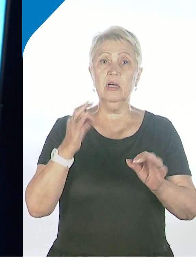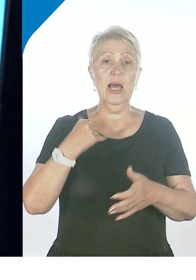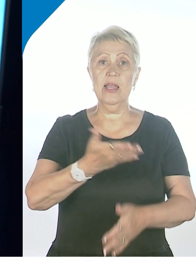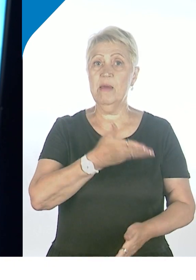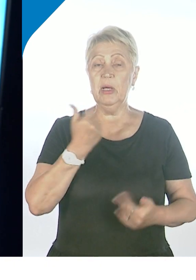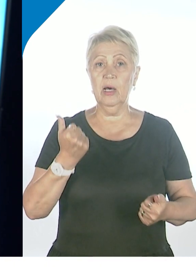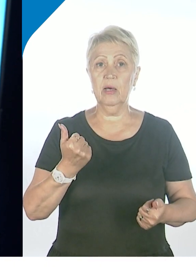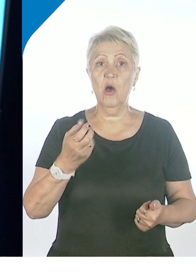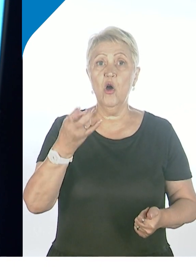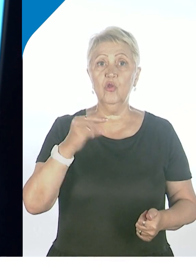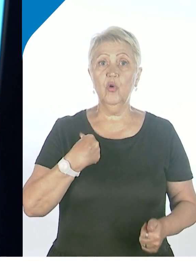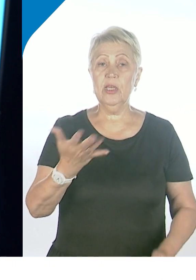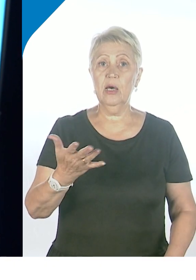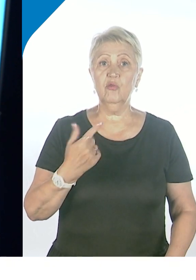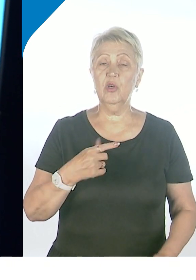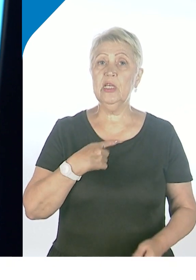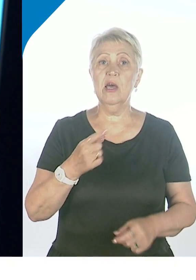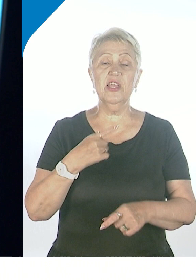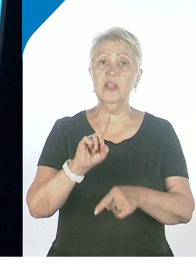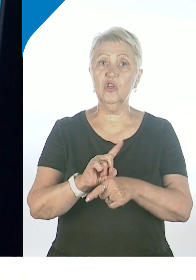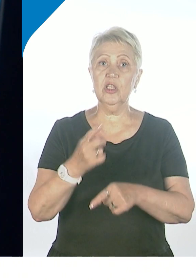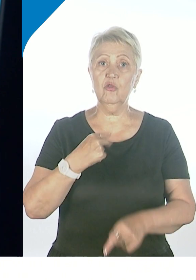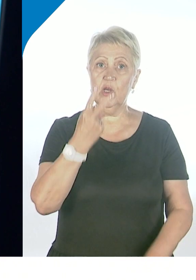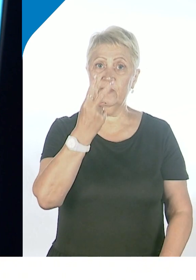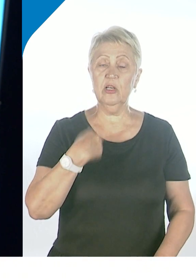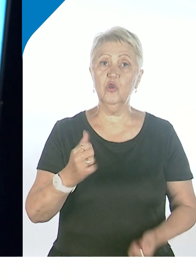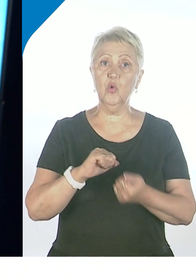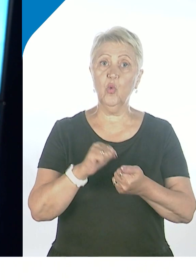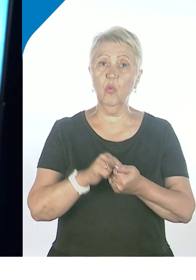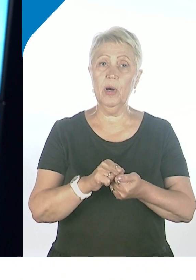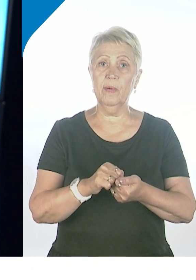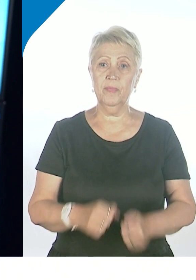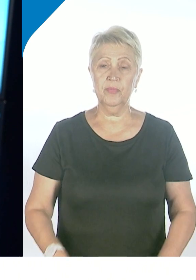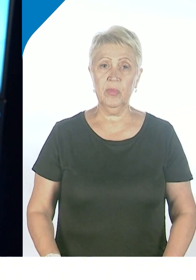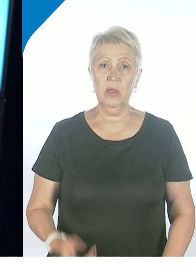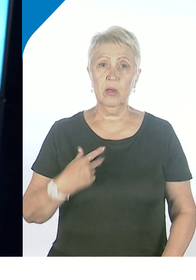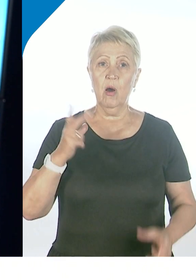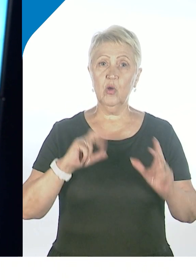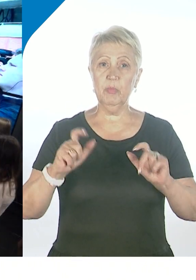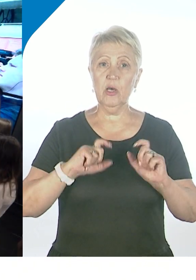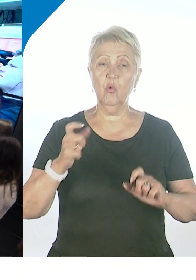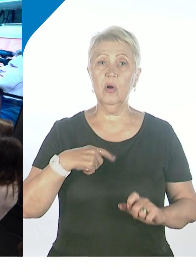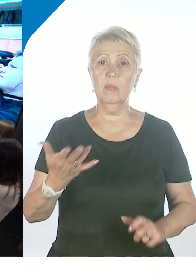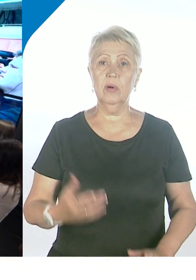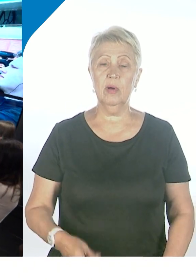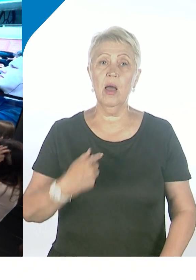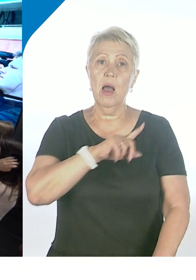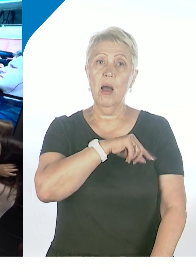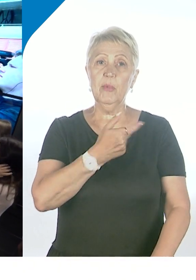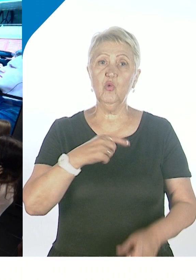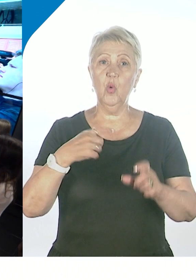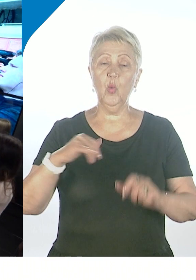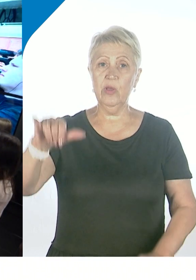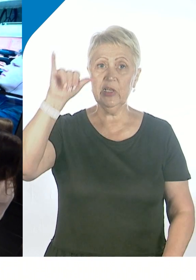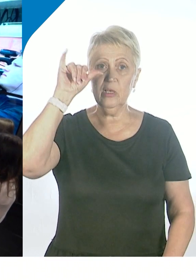должна выглядеть глупо по сравнению с профессором, с доцентом, с педагогом медуниверситета. А почему это важно, да, уже в